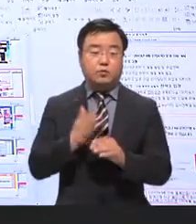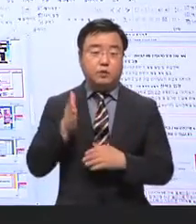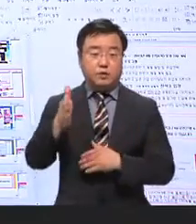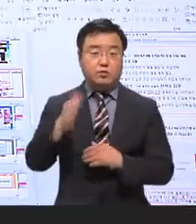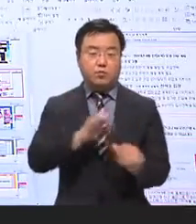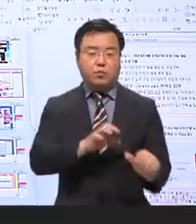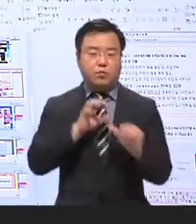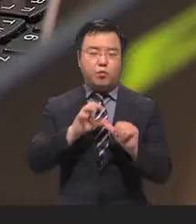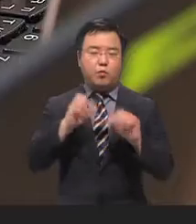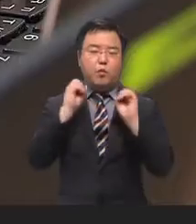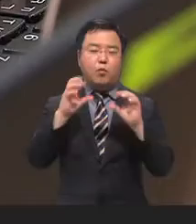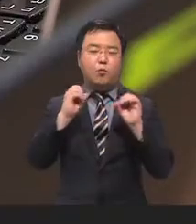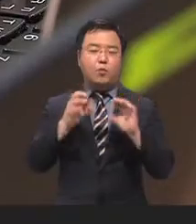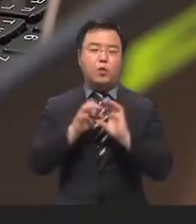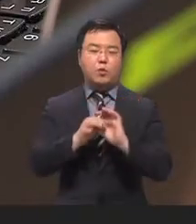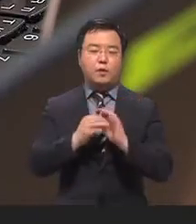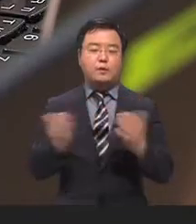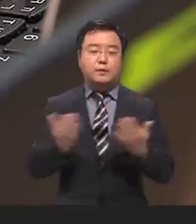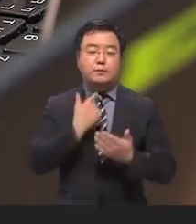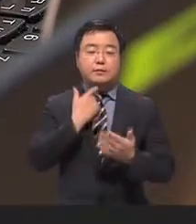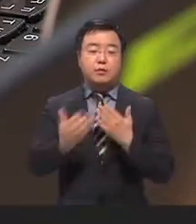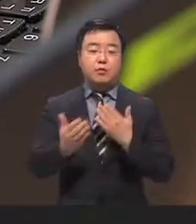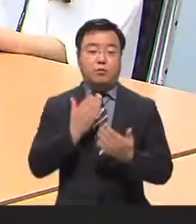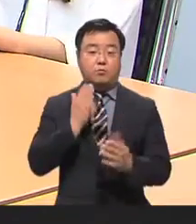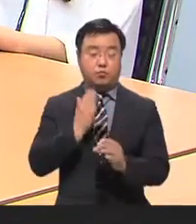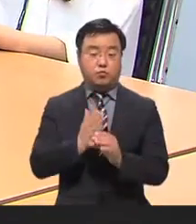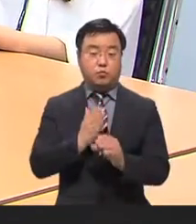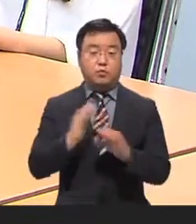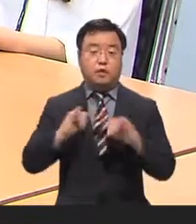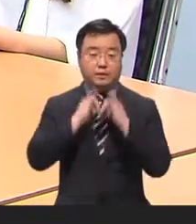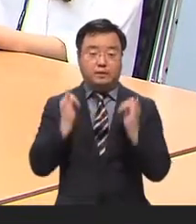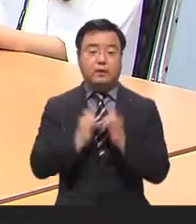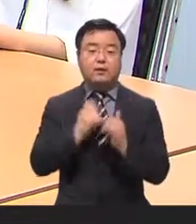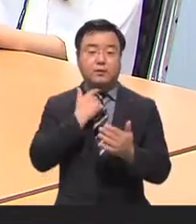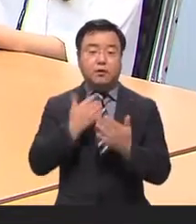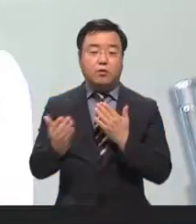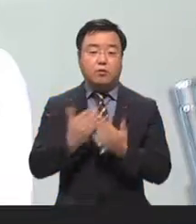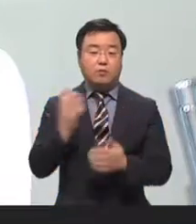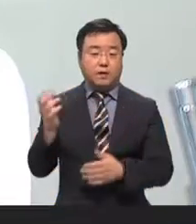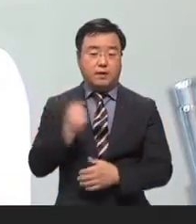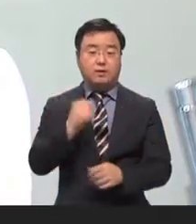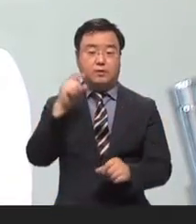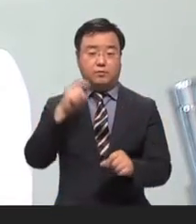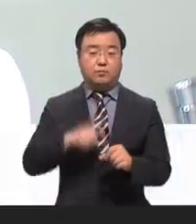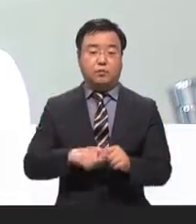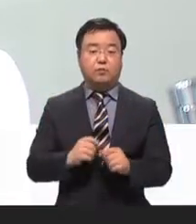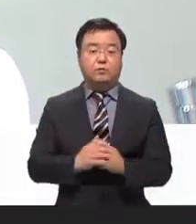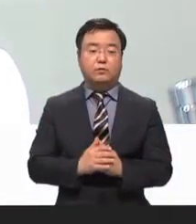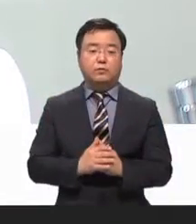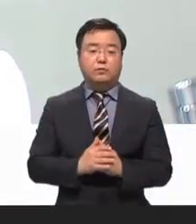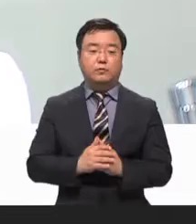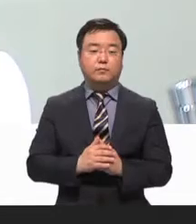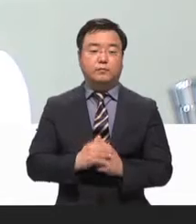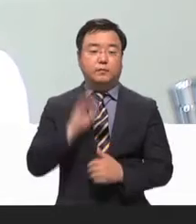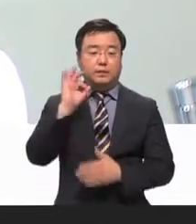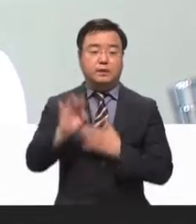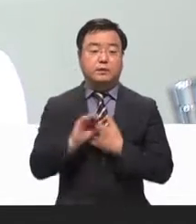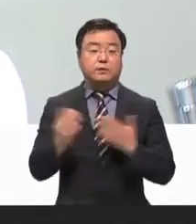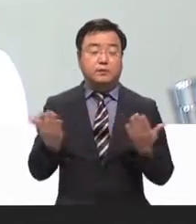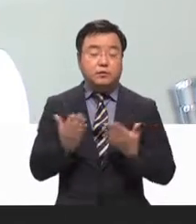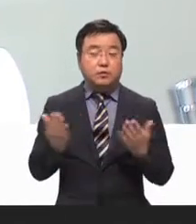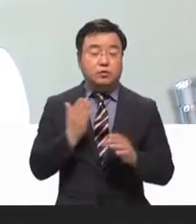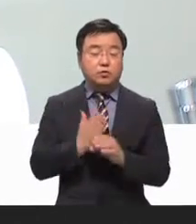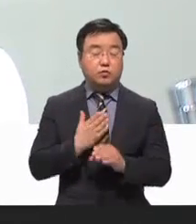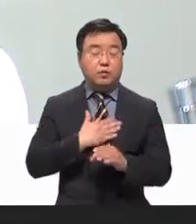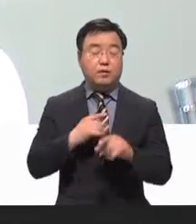홍보 관련 업무를 미리 경험해보고 사회 경험도 쌓기 위해서 입니다 인턴을 하면서 제가 평소에 관심